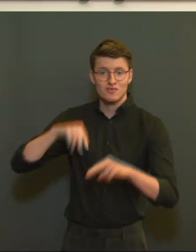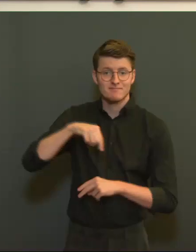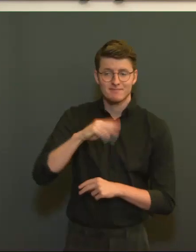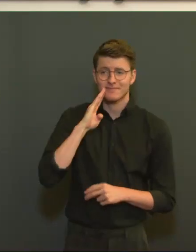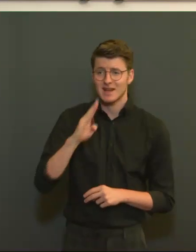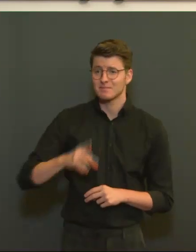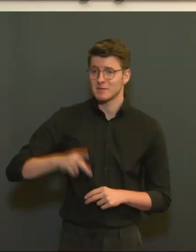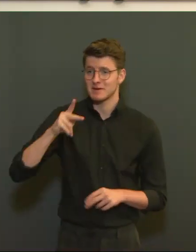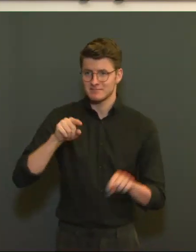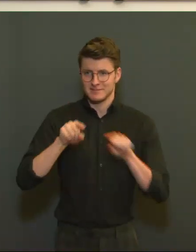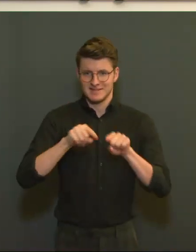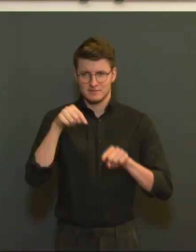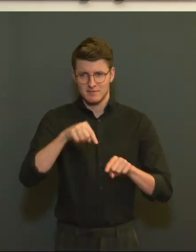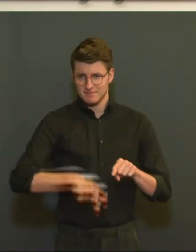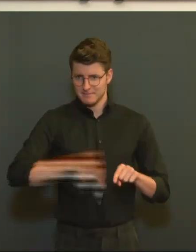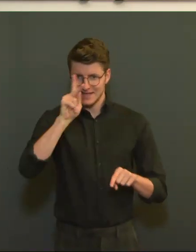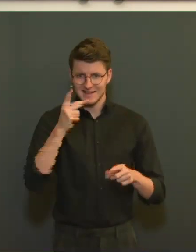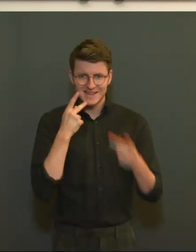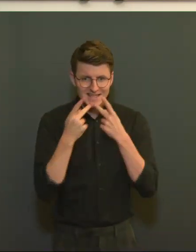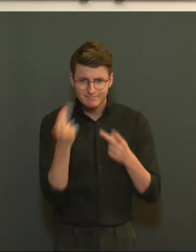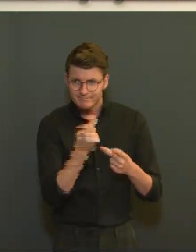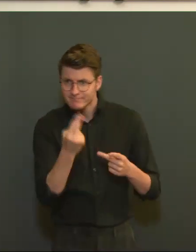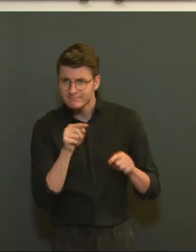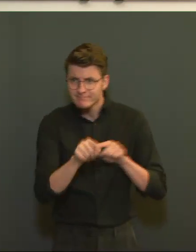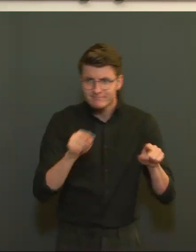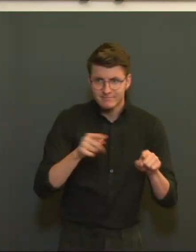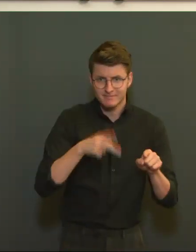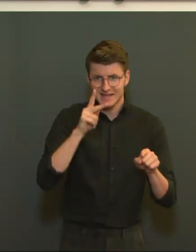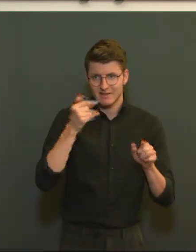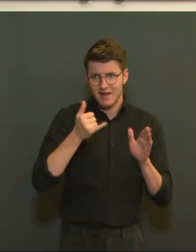het gestegen aantal testen verklaart in de dagen nadien.